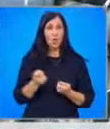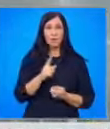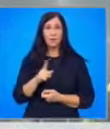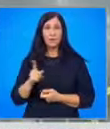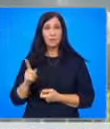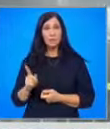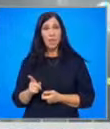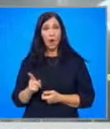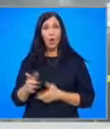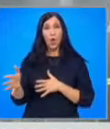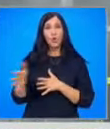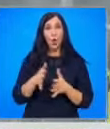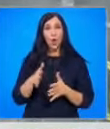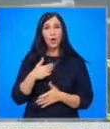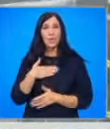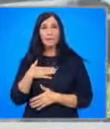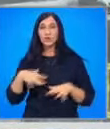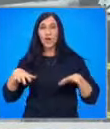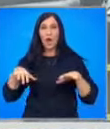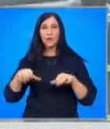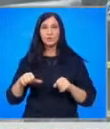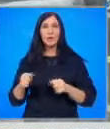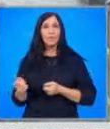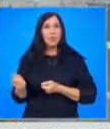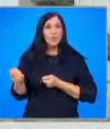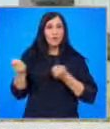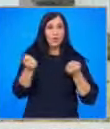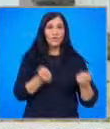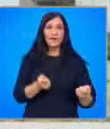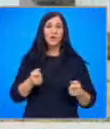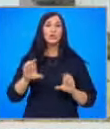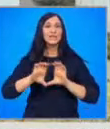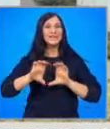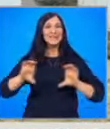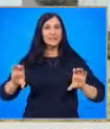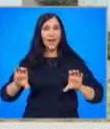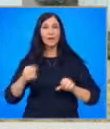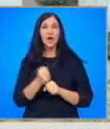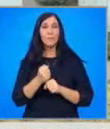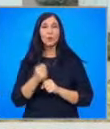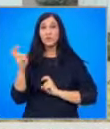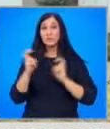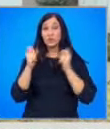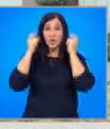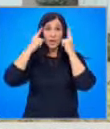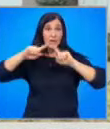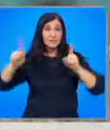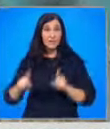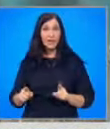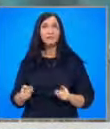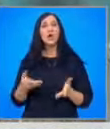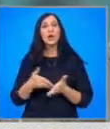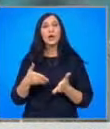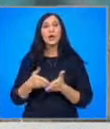от хората, имащи ангажимент по натоварването на цистерната. Работниците в завода са реагирали светкавично,